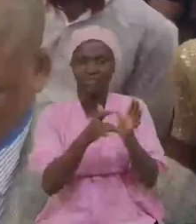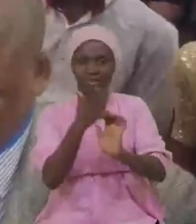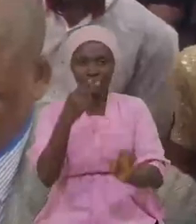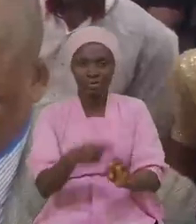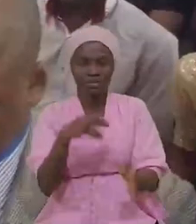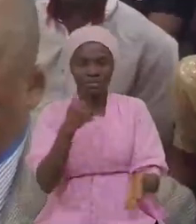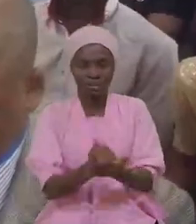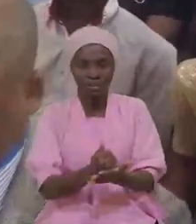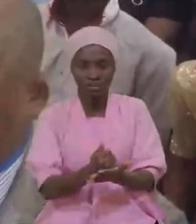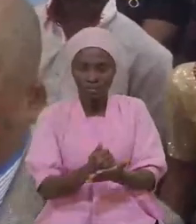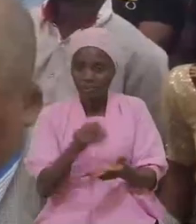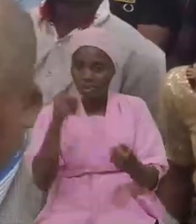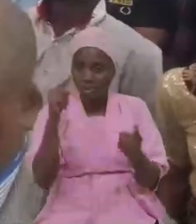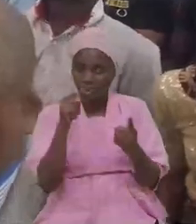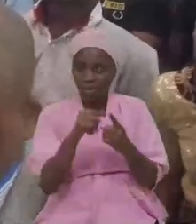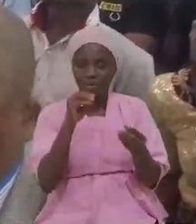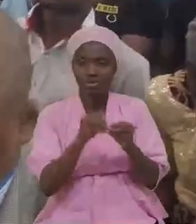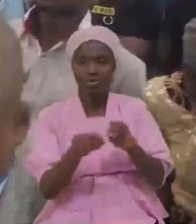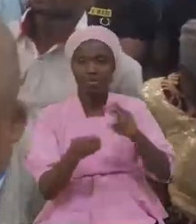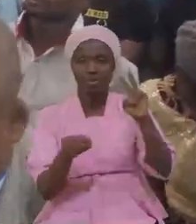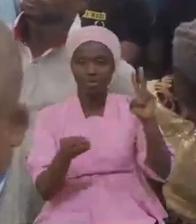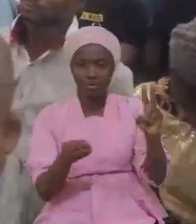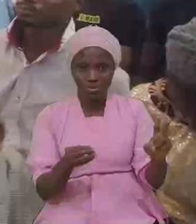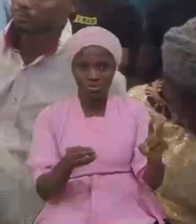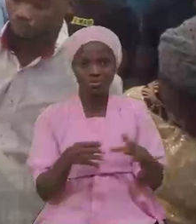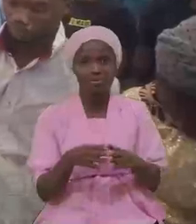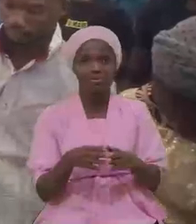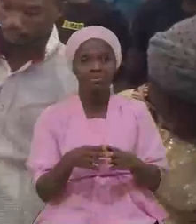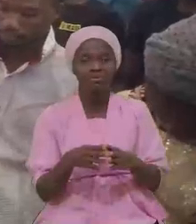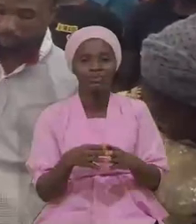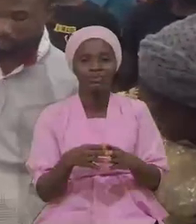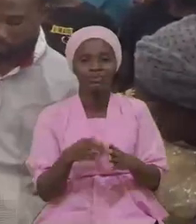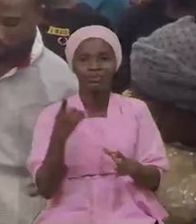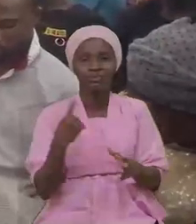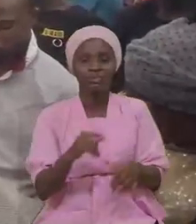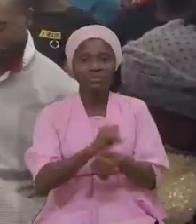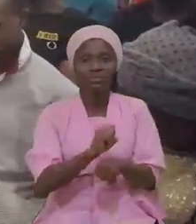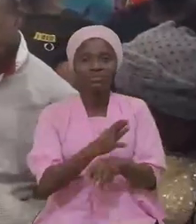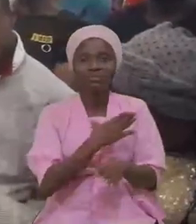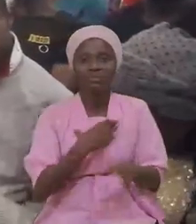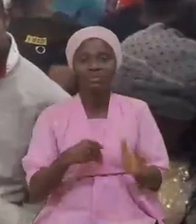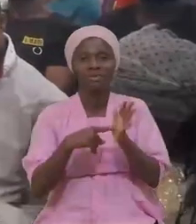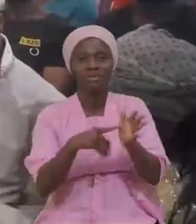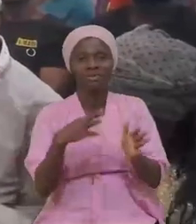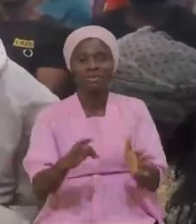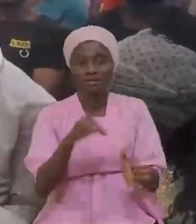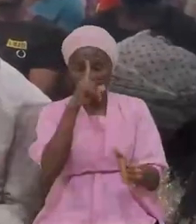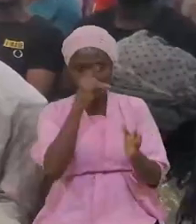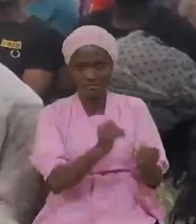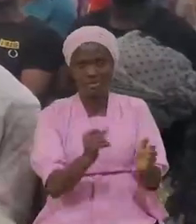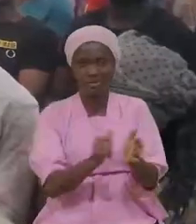Troisième point, les exploits et la démonstration de la foi avec les